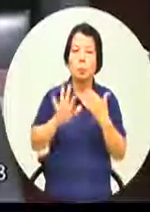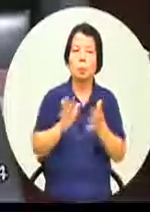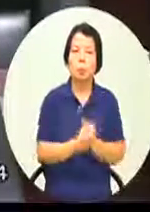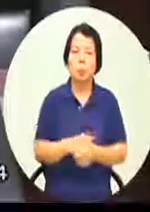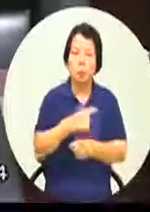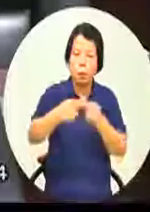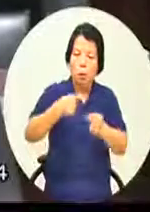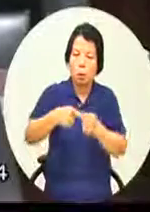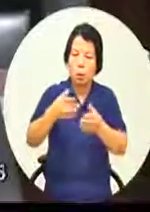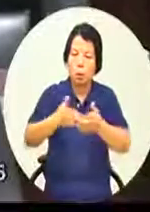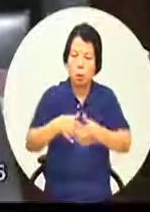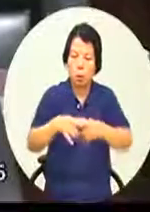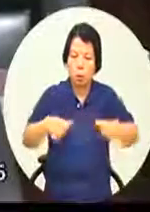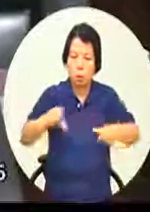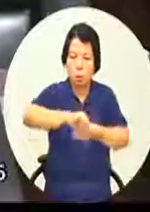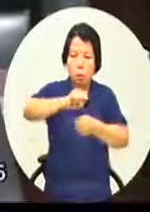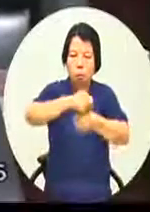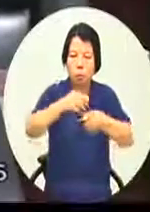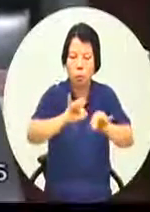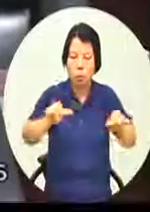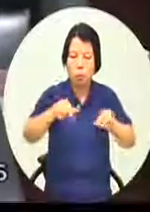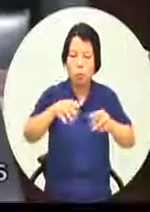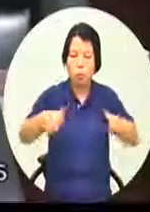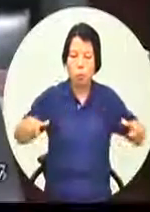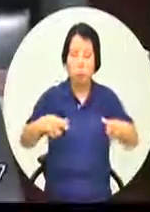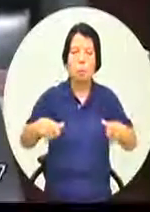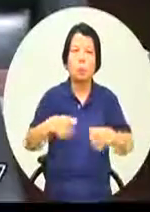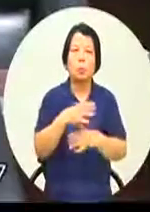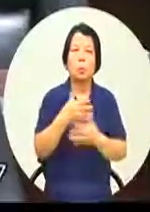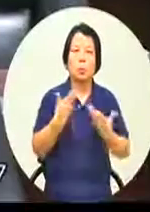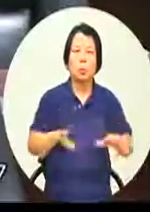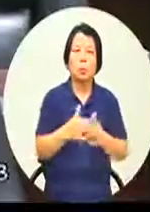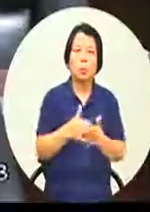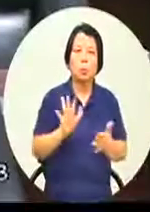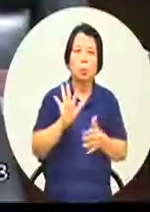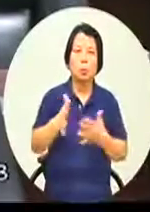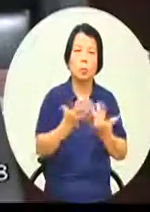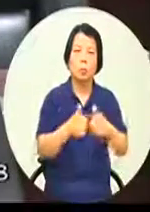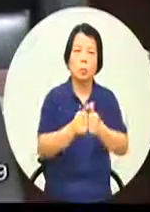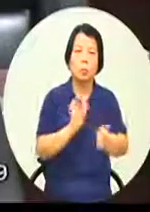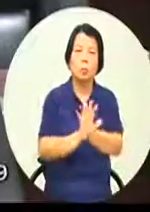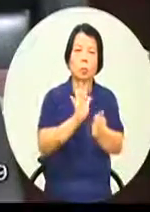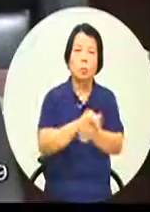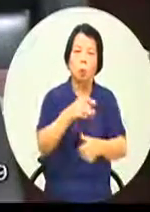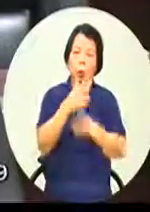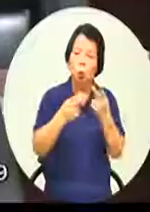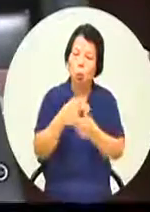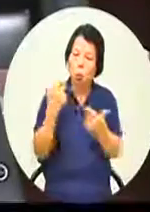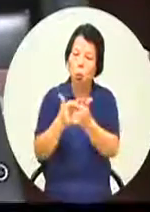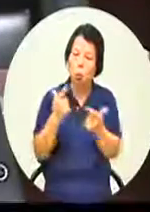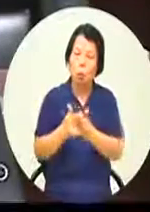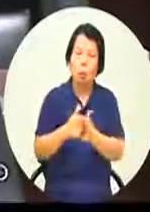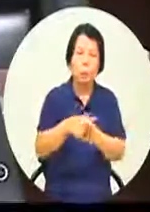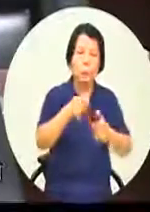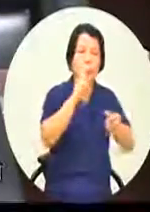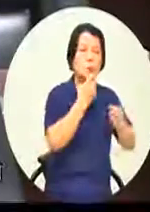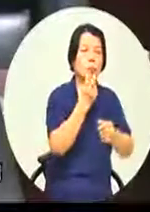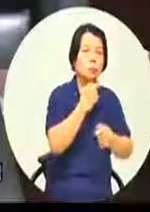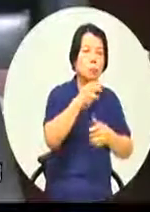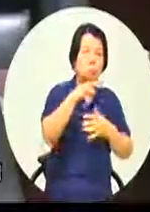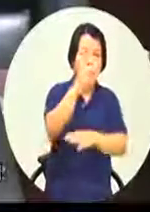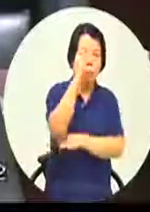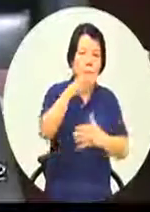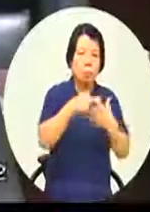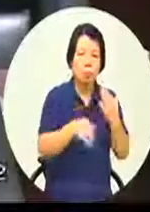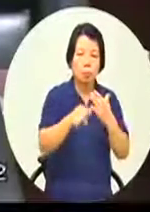多少的面积？那这是第一个问题哈，就是有机农业的推广如何去因应我们中央的政策？然后再来第二个，